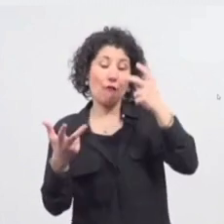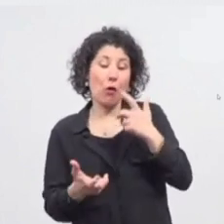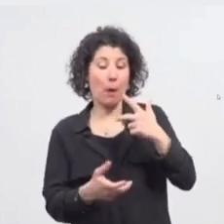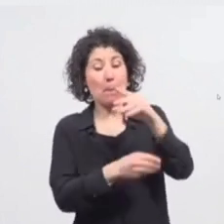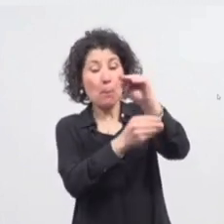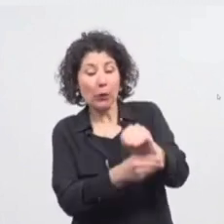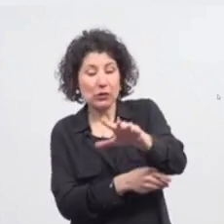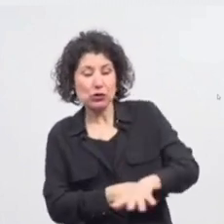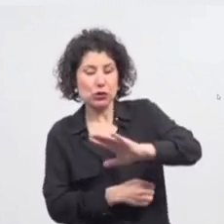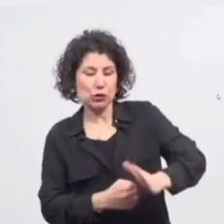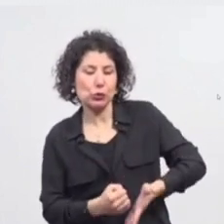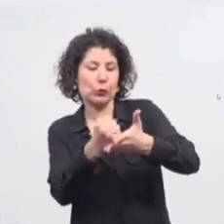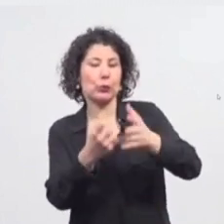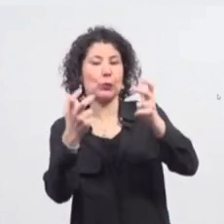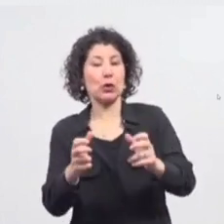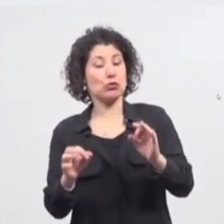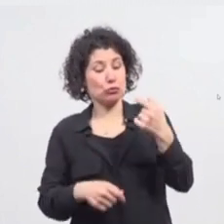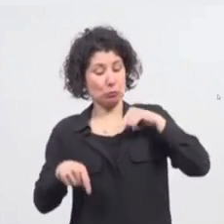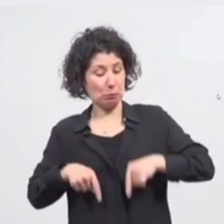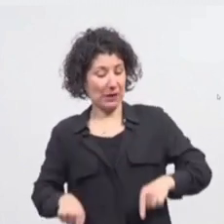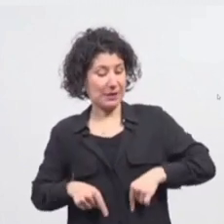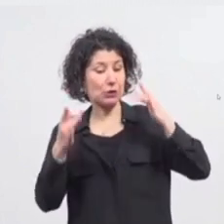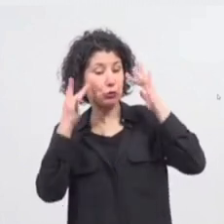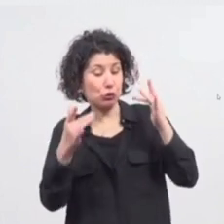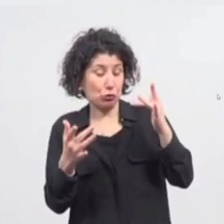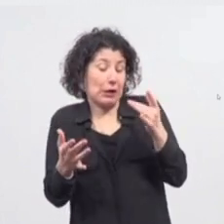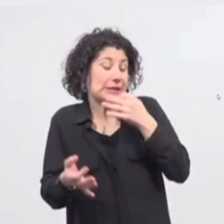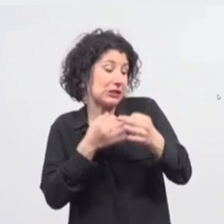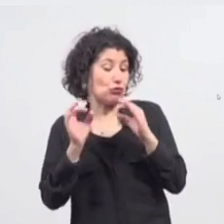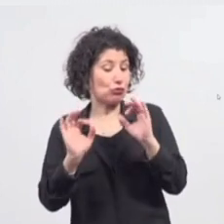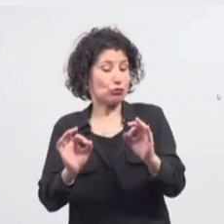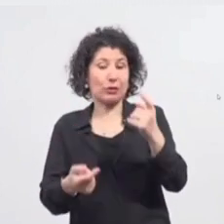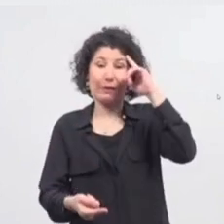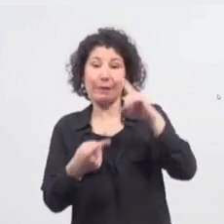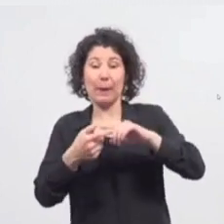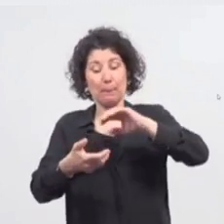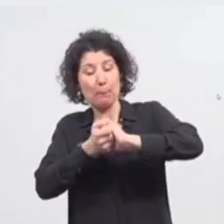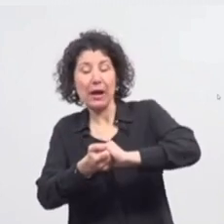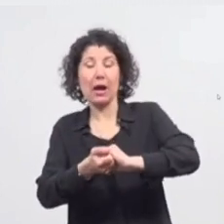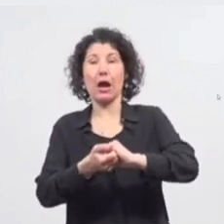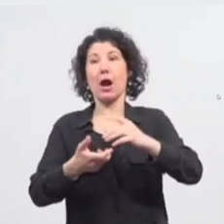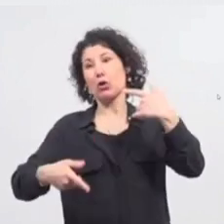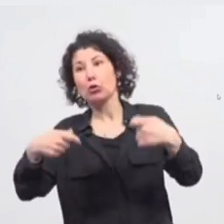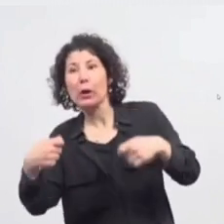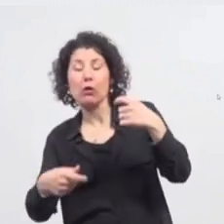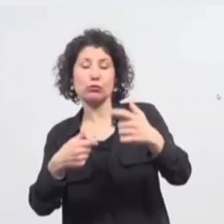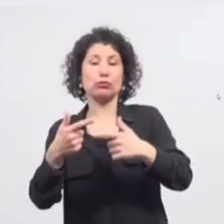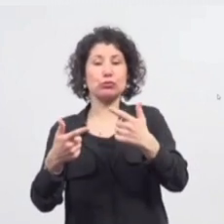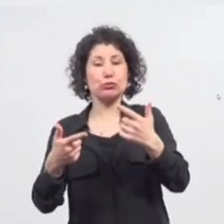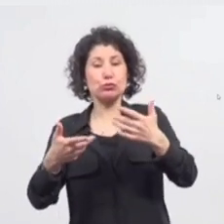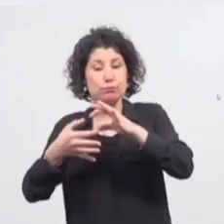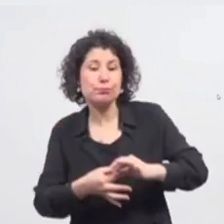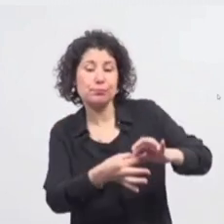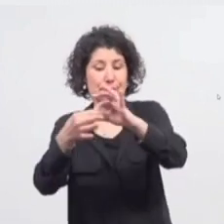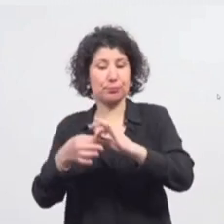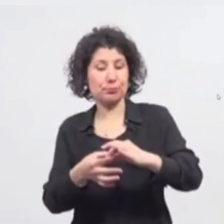rappelé l'importance de l'art et de la culture dans la promotion de la paix, de la tolérance, de la compréhension mutuelle entre les peuples, mais